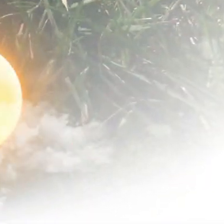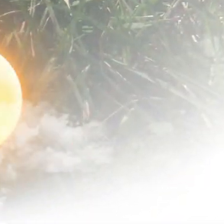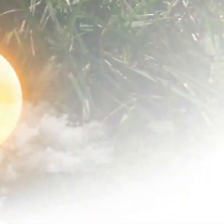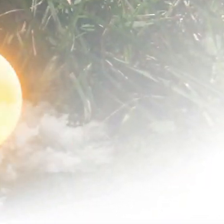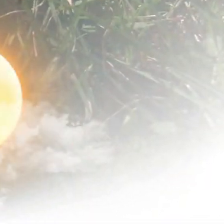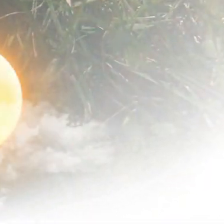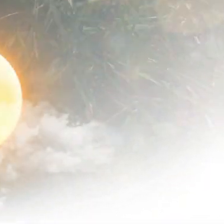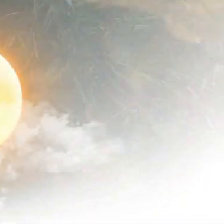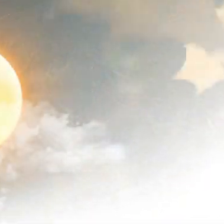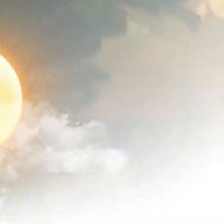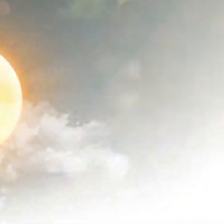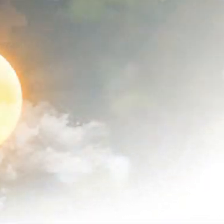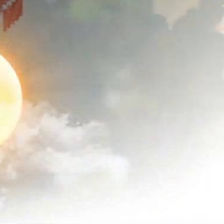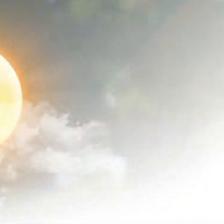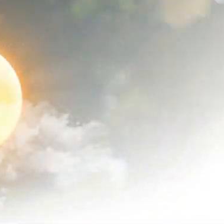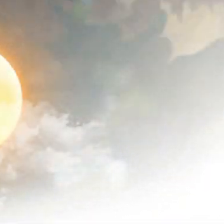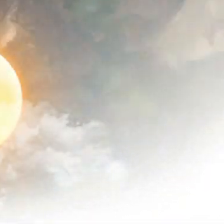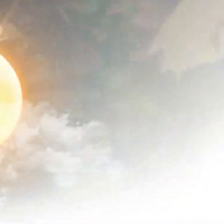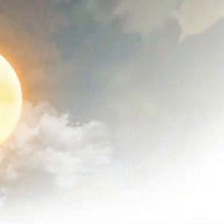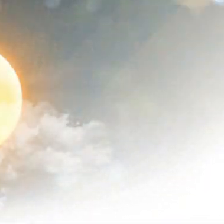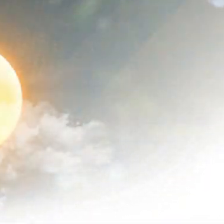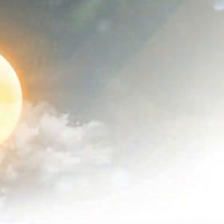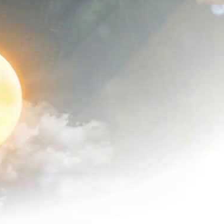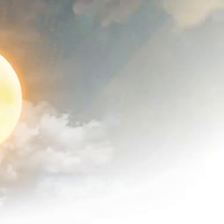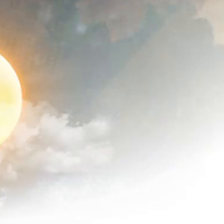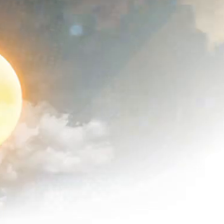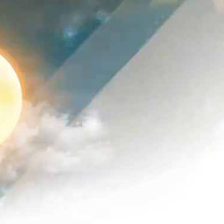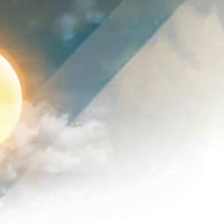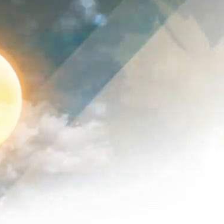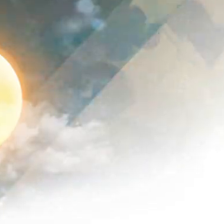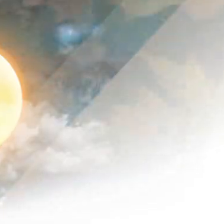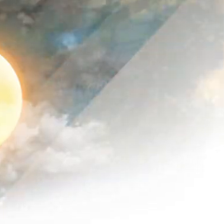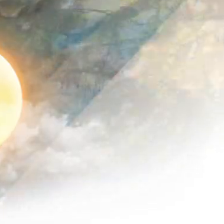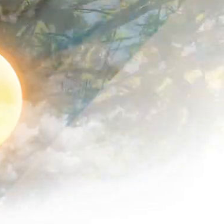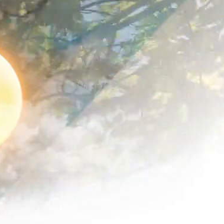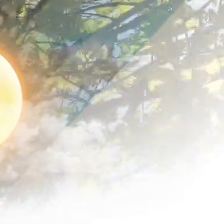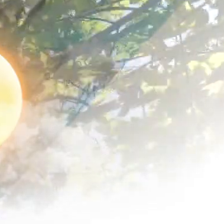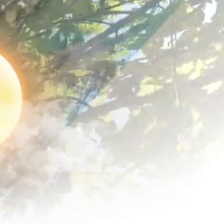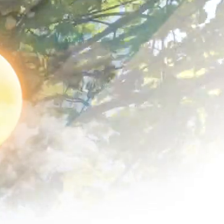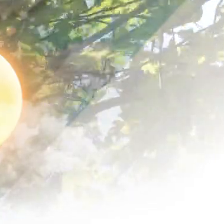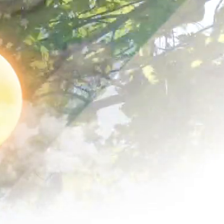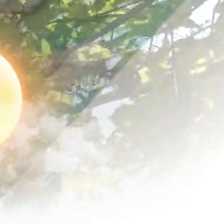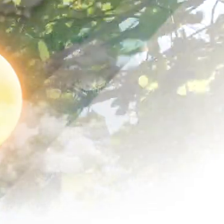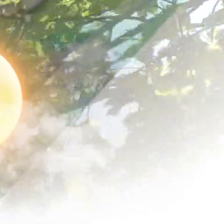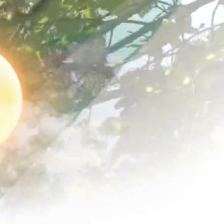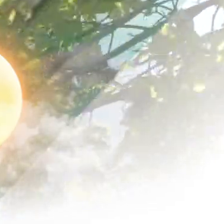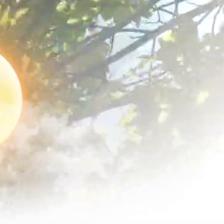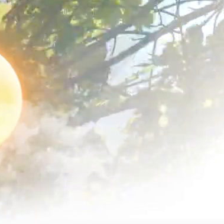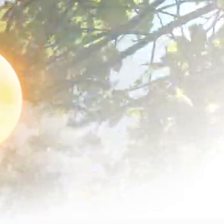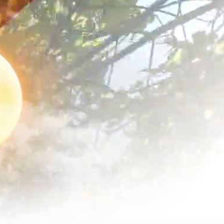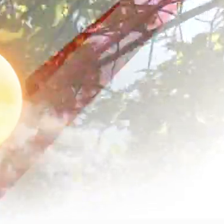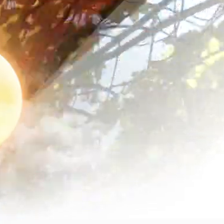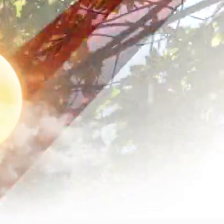вівторок, 24 кастрычніка, у абласным цэнтры чакаецца воблачнае надвор'е без ападкаў.